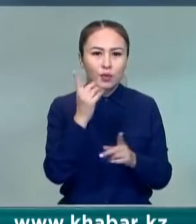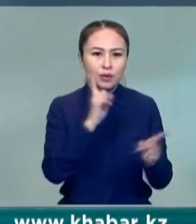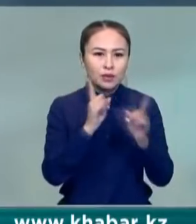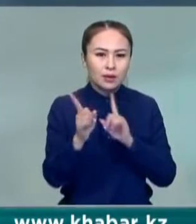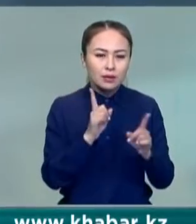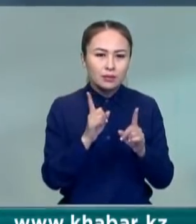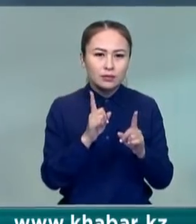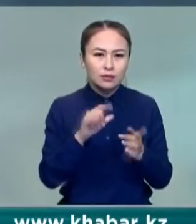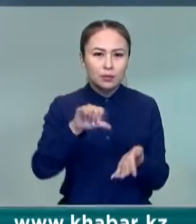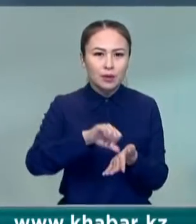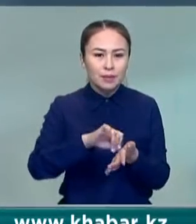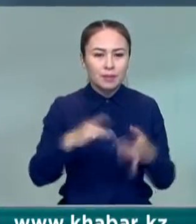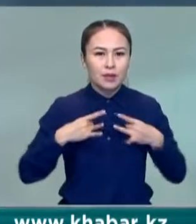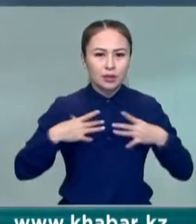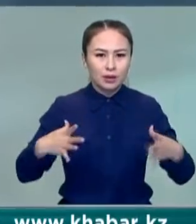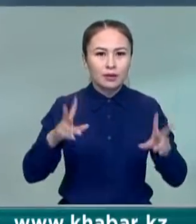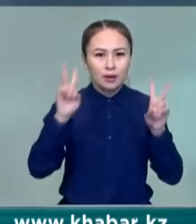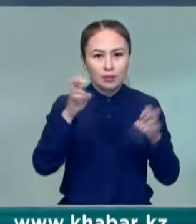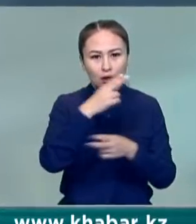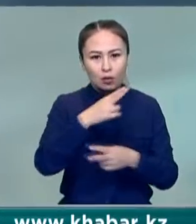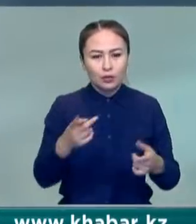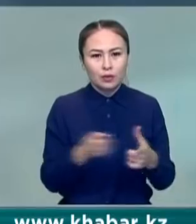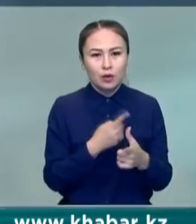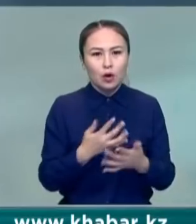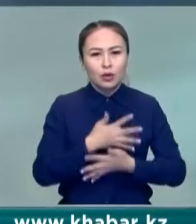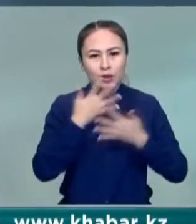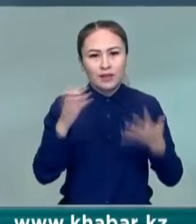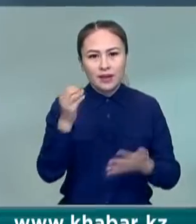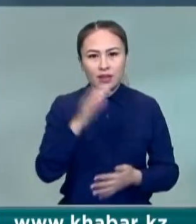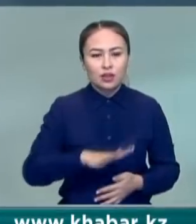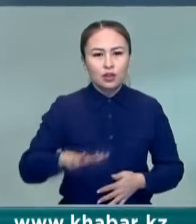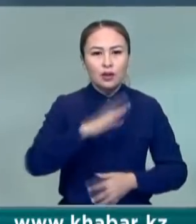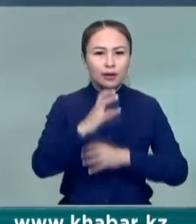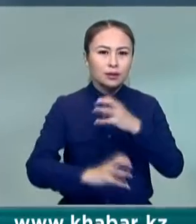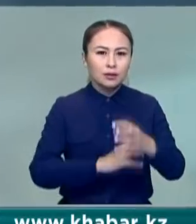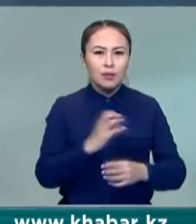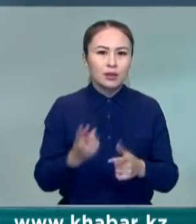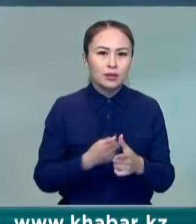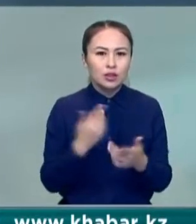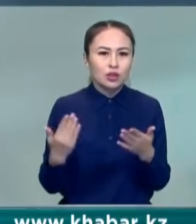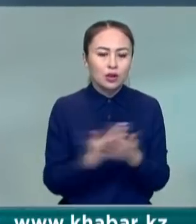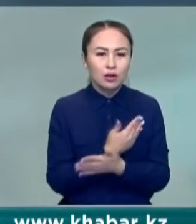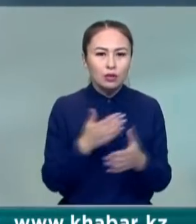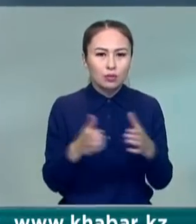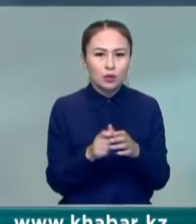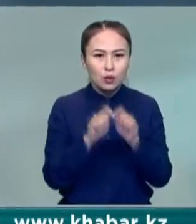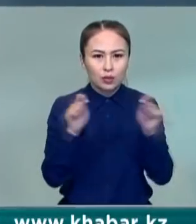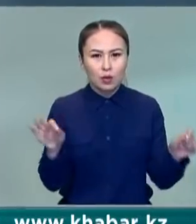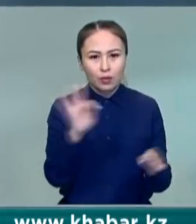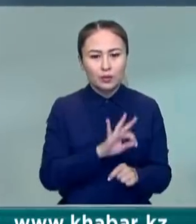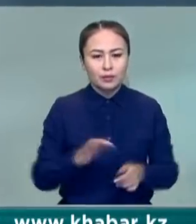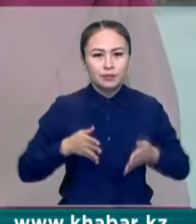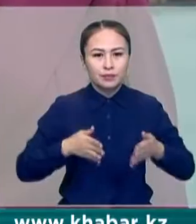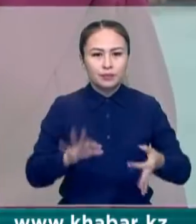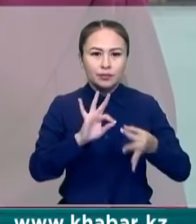5-ші отырысына қатысады. Биылғы мерейтойлық шараның тақырыбы да ауқымды. Үлкен Еуразия жаһандық ынтымақтастықтың жаңа құрылымы жолында